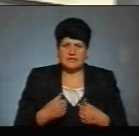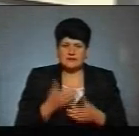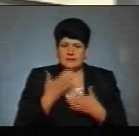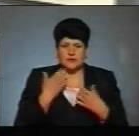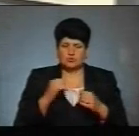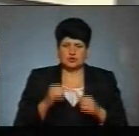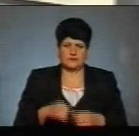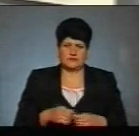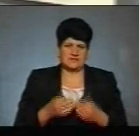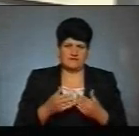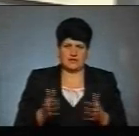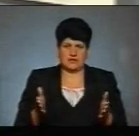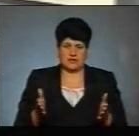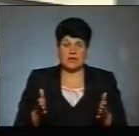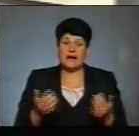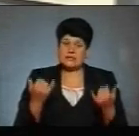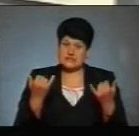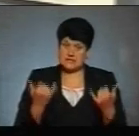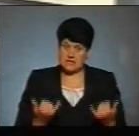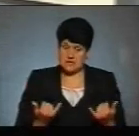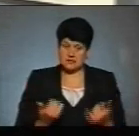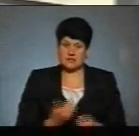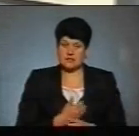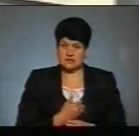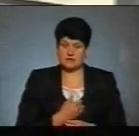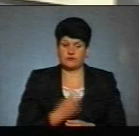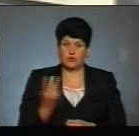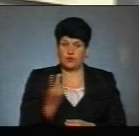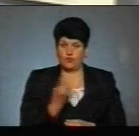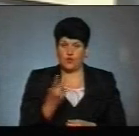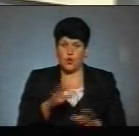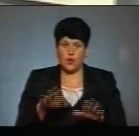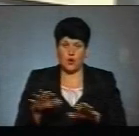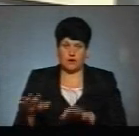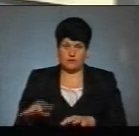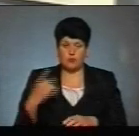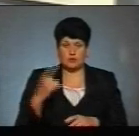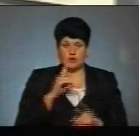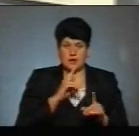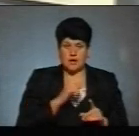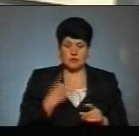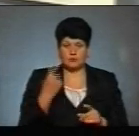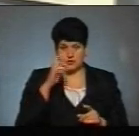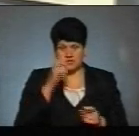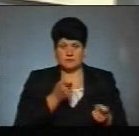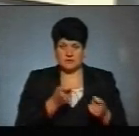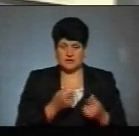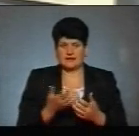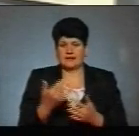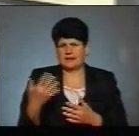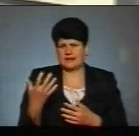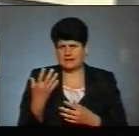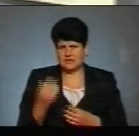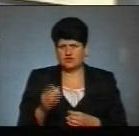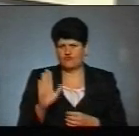його відкрити. Так? Зараз за ініціативи двох голів обласної адміністрації, обласної ради, вже буквально декілька днів,